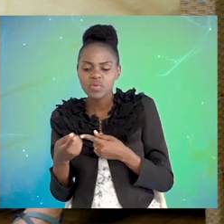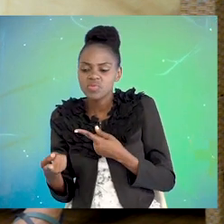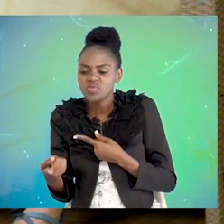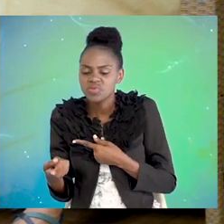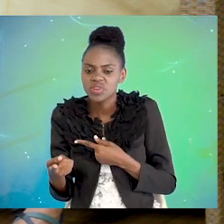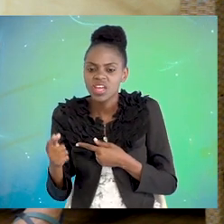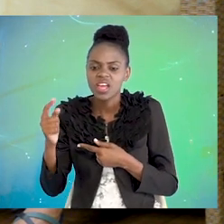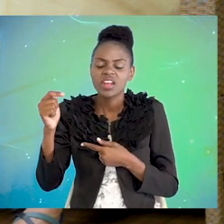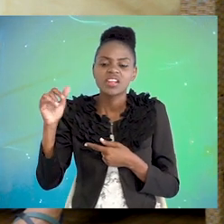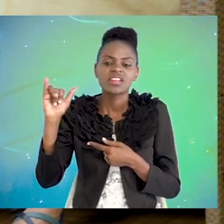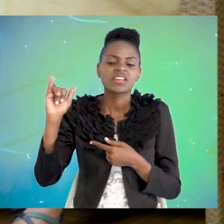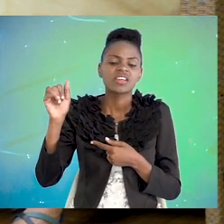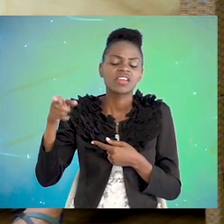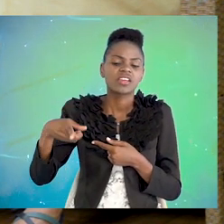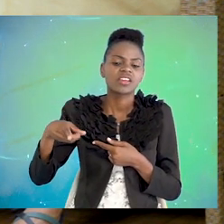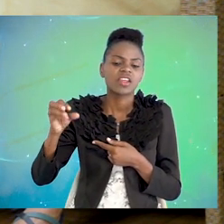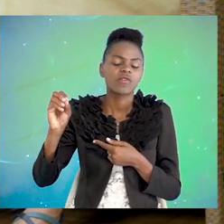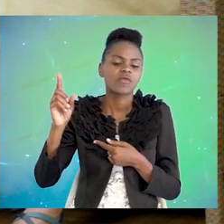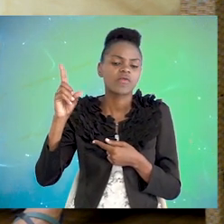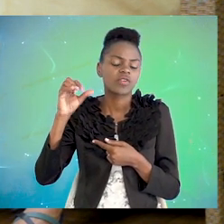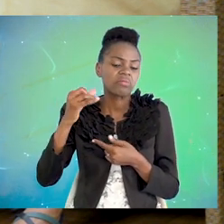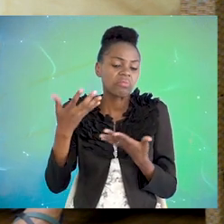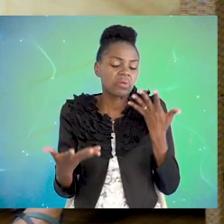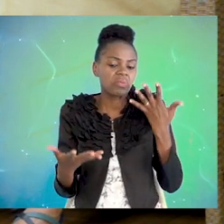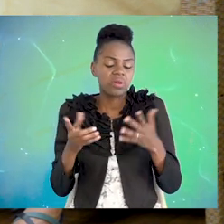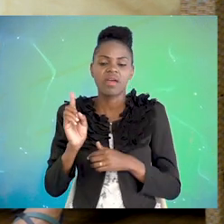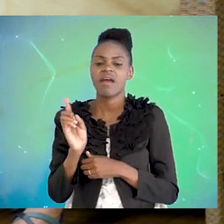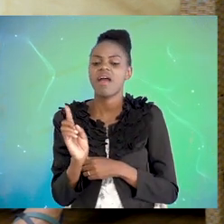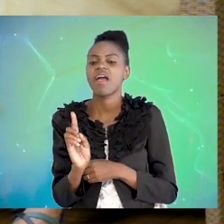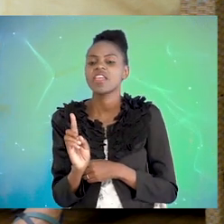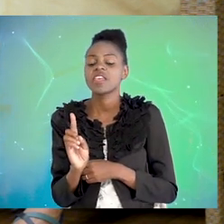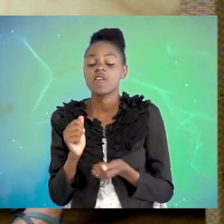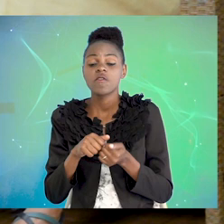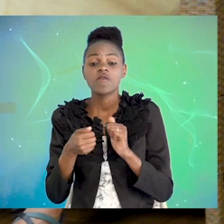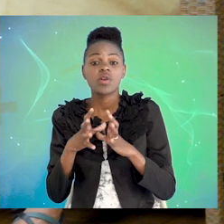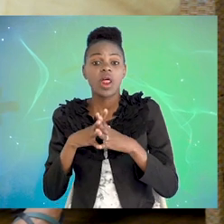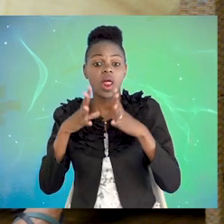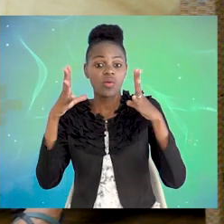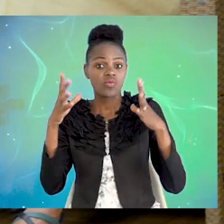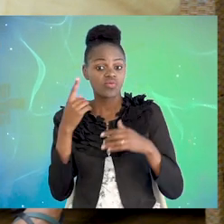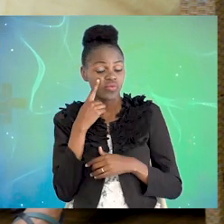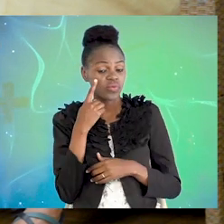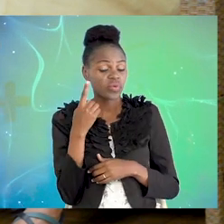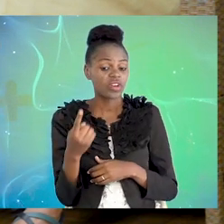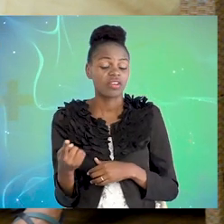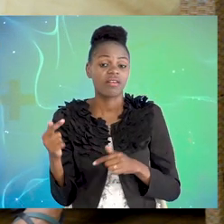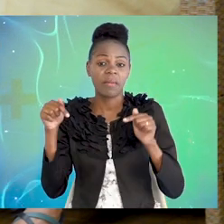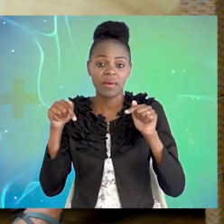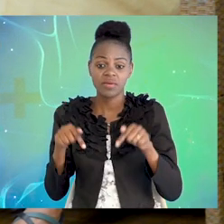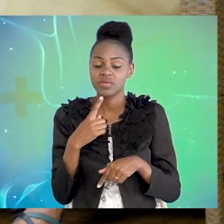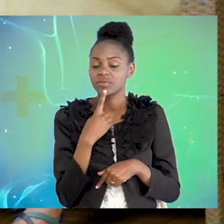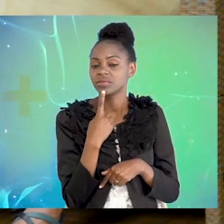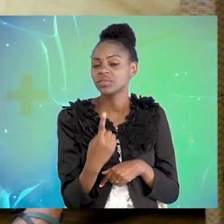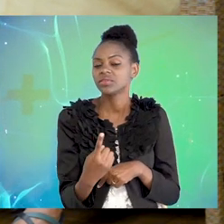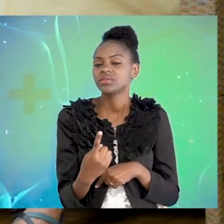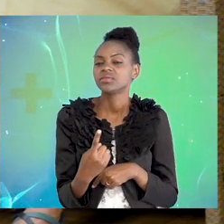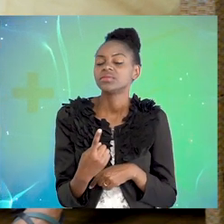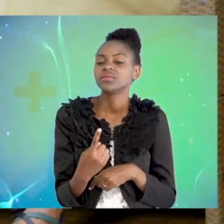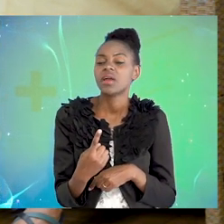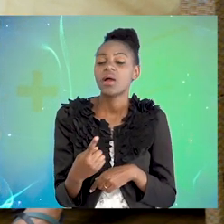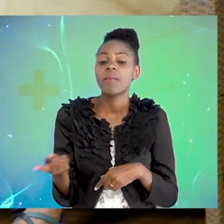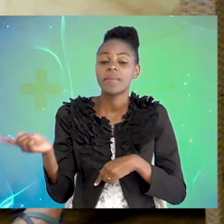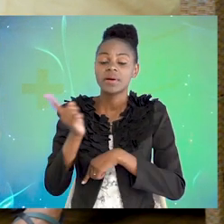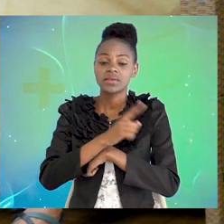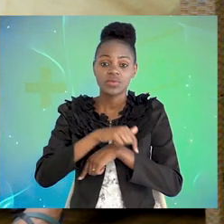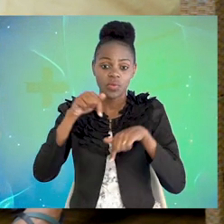typhoid kabina hai. Vudu lari kuru soli mene luku woneka paka dariba nondoni na kuti